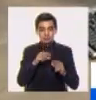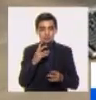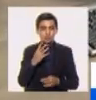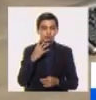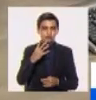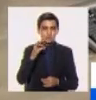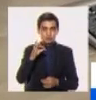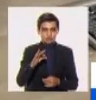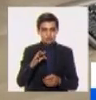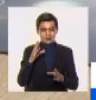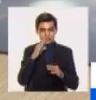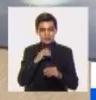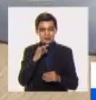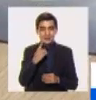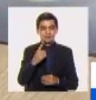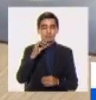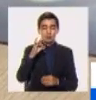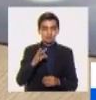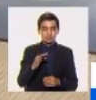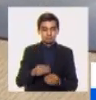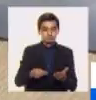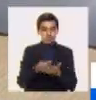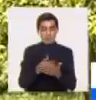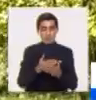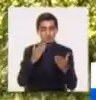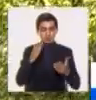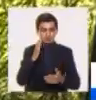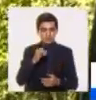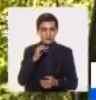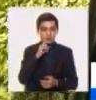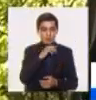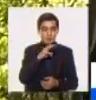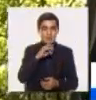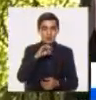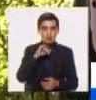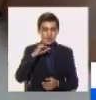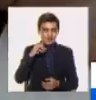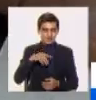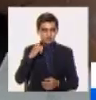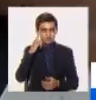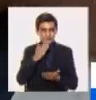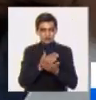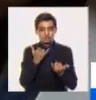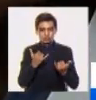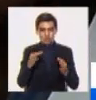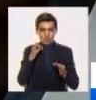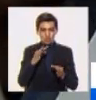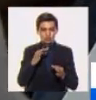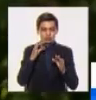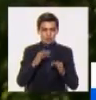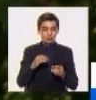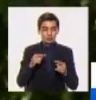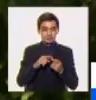4% сохранят уровень и 1% станет платить больше. Экономист Мирюерт Махмутова считает, что сейчас неподходящее время